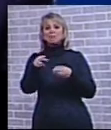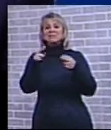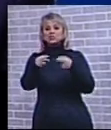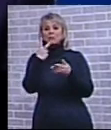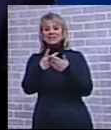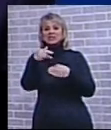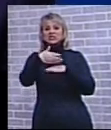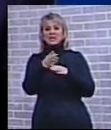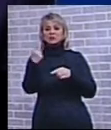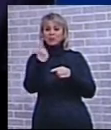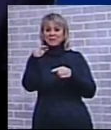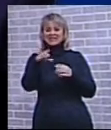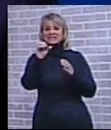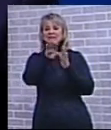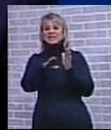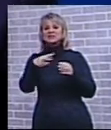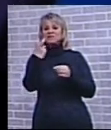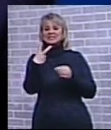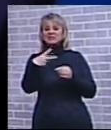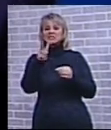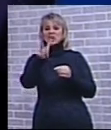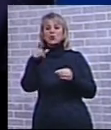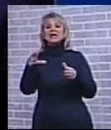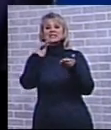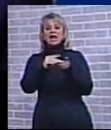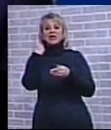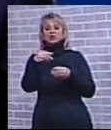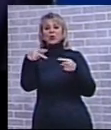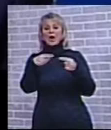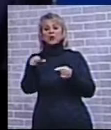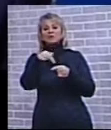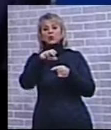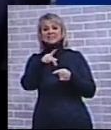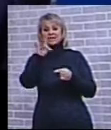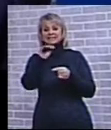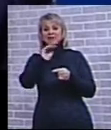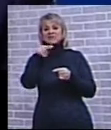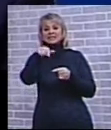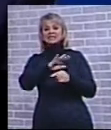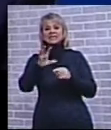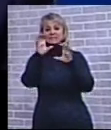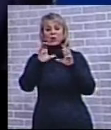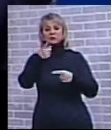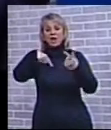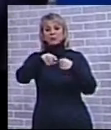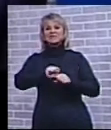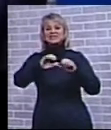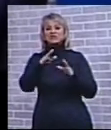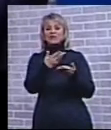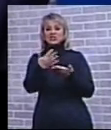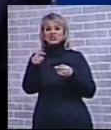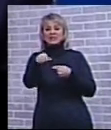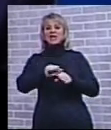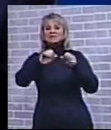преступлений, предусмотренных частью 1 статьи 222 со значком 1 Уголовного кодекса Российской Федерации, незаконный оборот взрывчатых